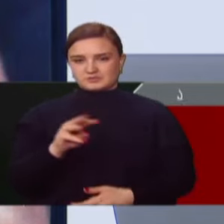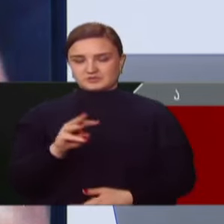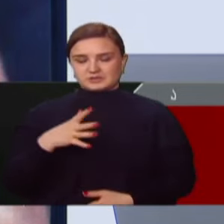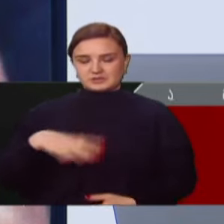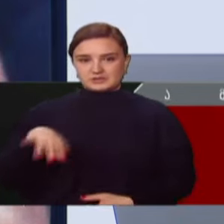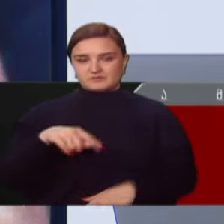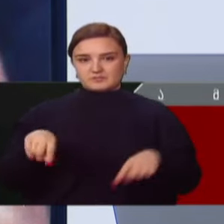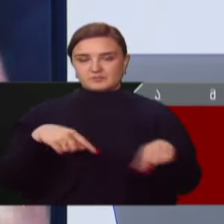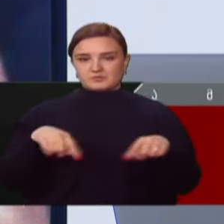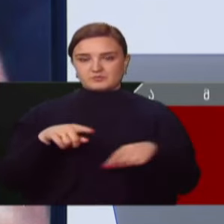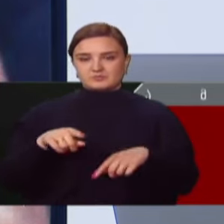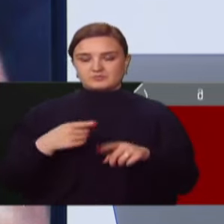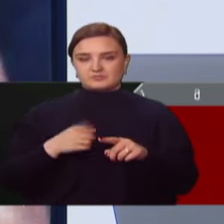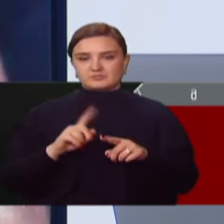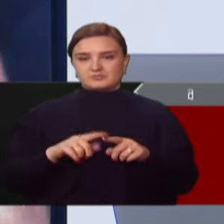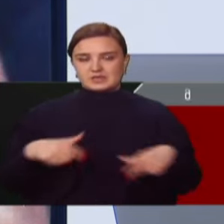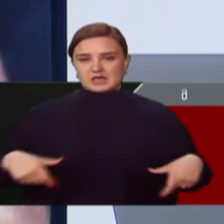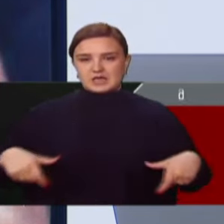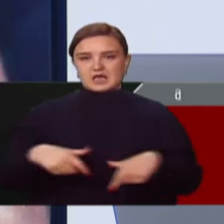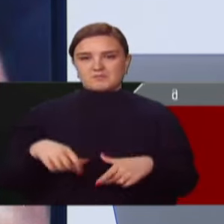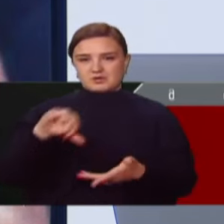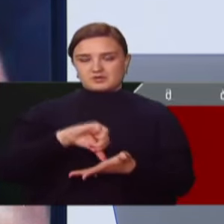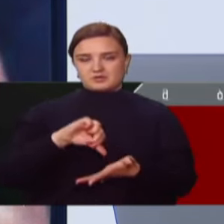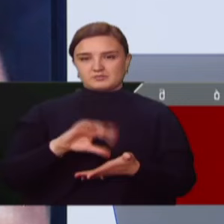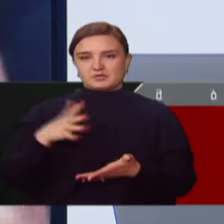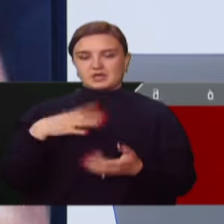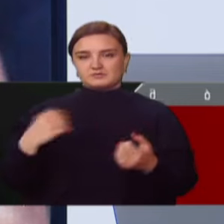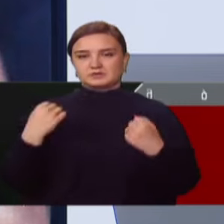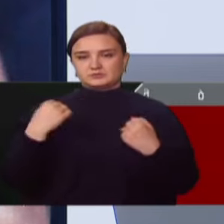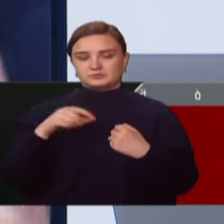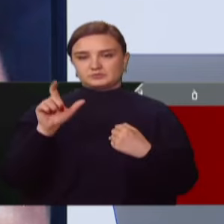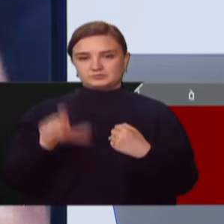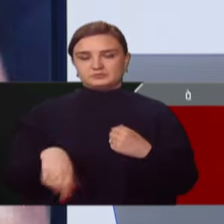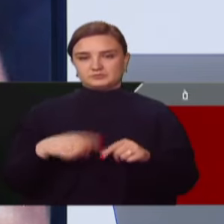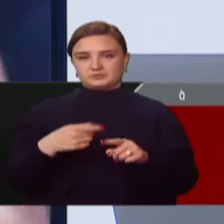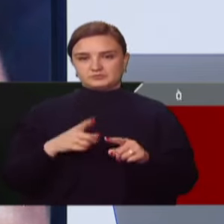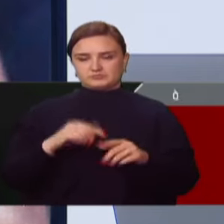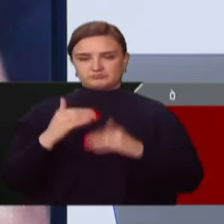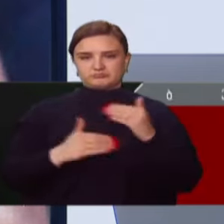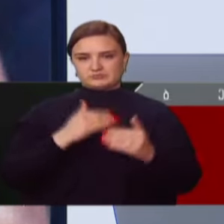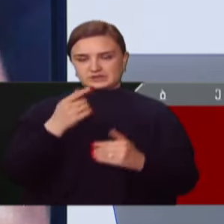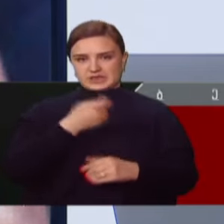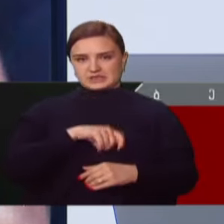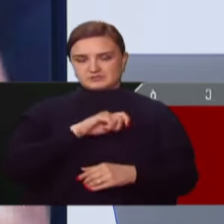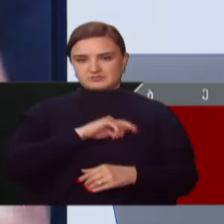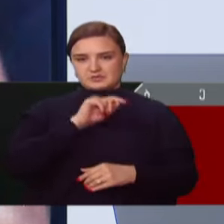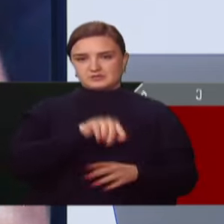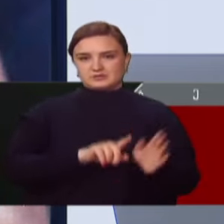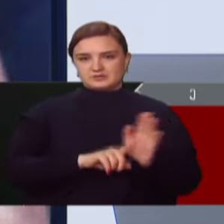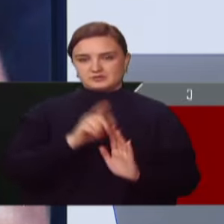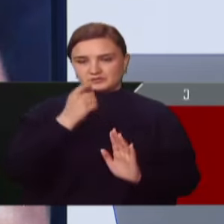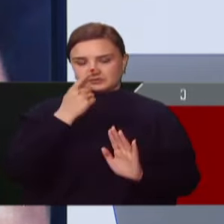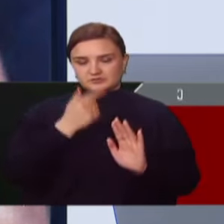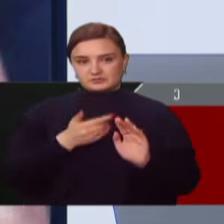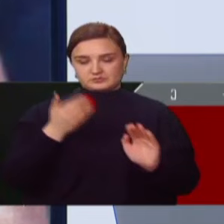საქართველო-ლუქსემბურგის საფეხბურთო მატჩზე საჩემპიონო ქამარს წარადგენს. ქართველმა სპორტსმენმა, რომელმაც საბრძოლო ხელოვნებაში კარიერა ესპანეთის კლიმენტ კლუბიდან დაიწყო, ცოტა ხნის